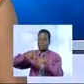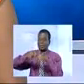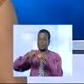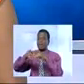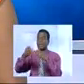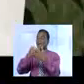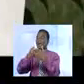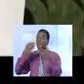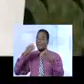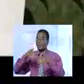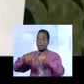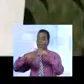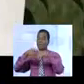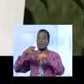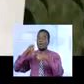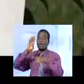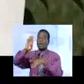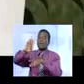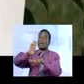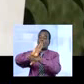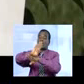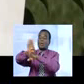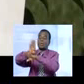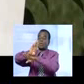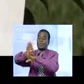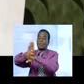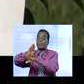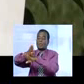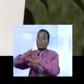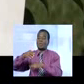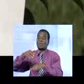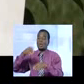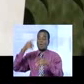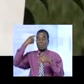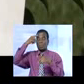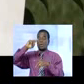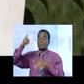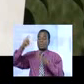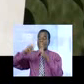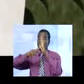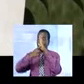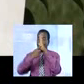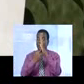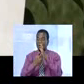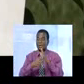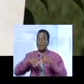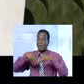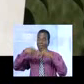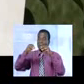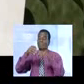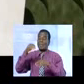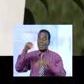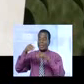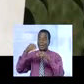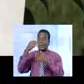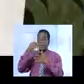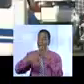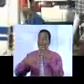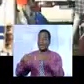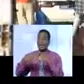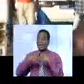voir l'étape de Boaké. Pour la première fois, le marché des arts du spectacle africain a eu lieu dans